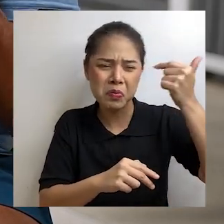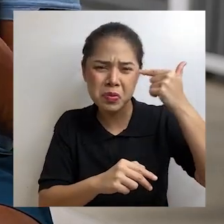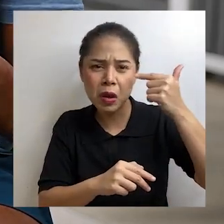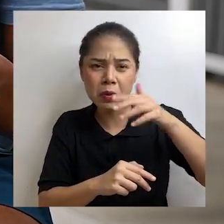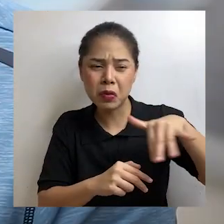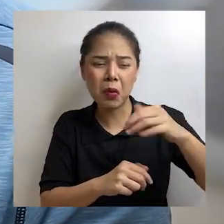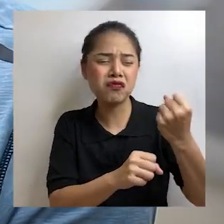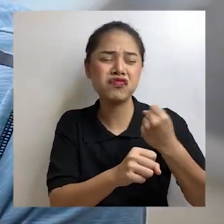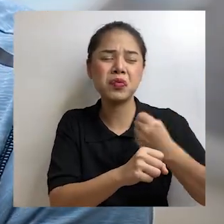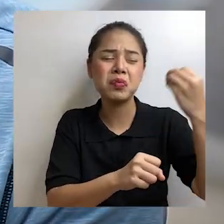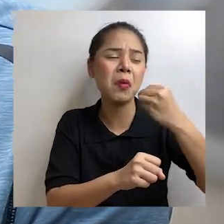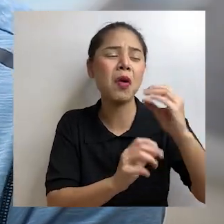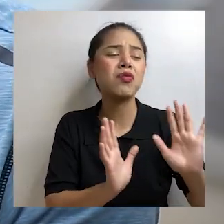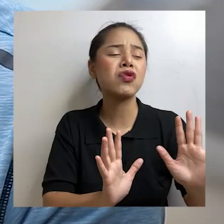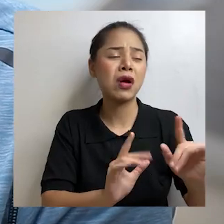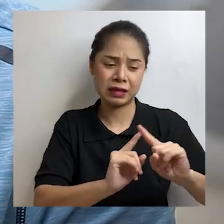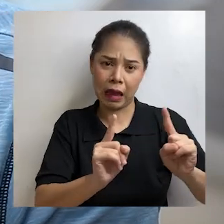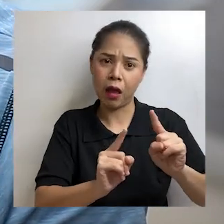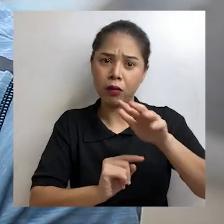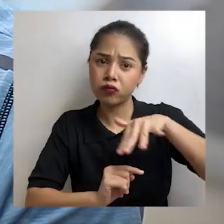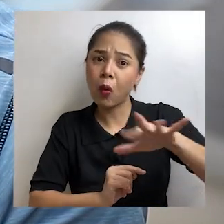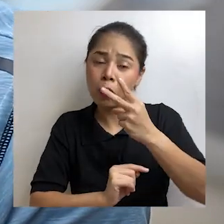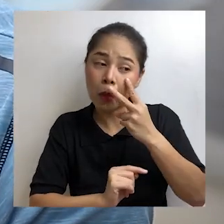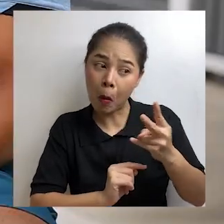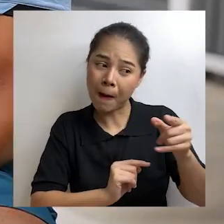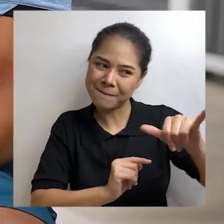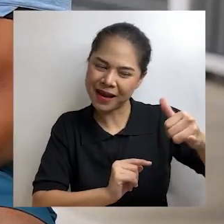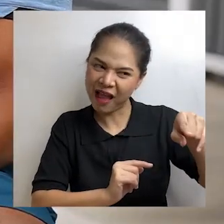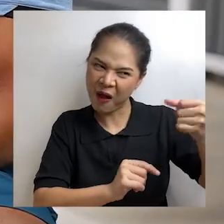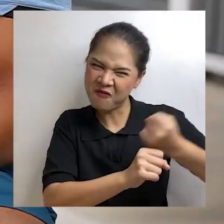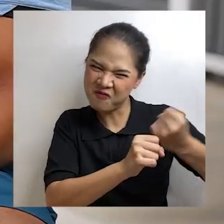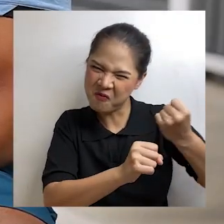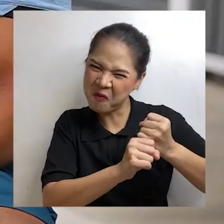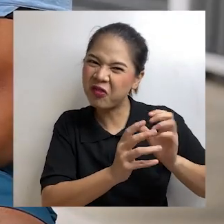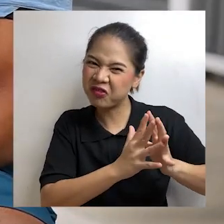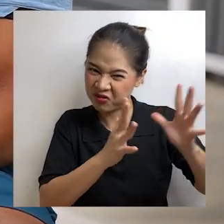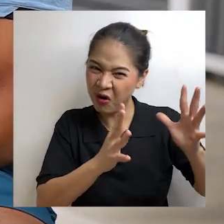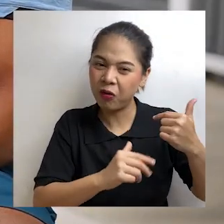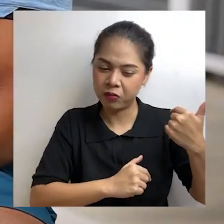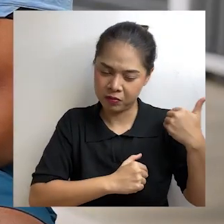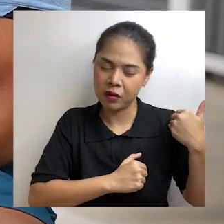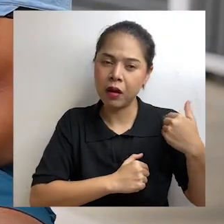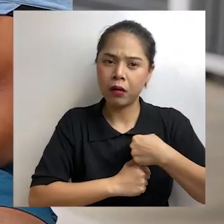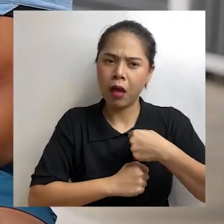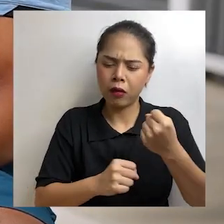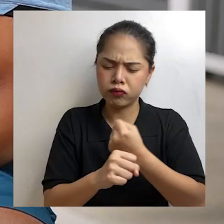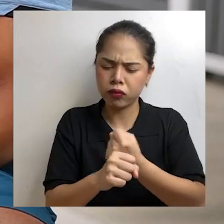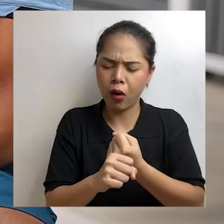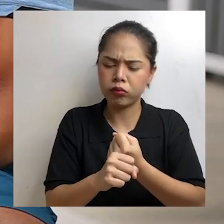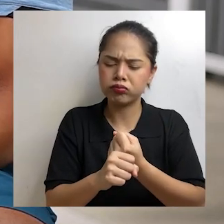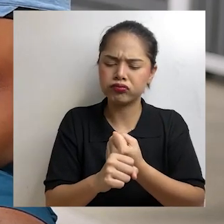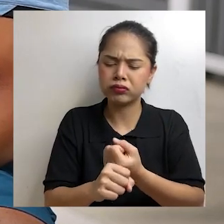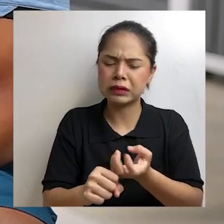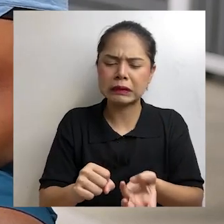โดยที่ไม่ต้องฝึกซ้อมแต่ที่จริงอ่ะเขาอาจจะฝึกซ้อมมามากกว่าเราก็ได้ไม่ได้มีความรู้สึกว่าตัวเองจะซ้อมน้อยแล้วมันจะ